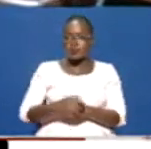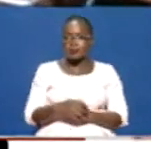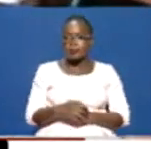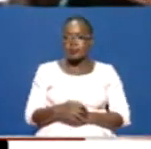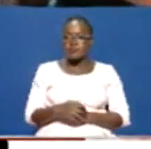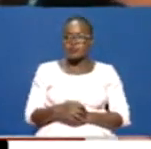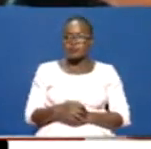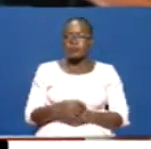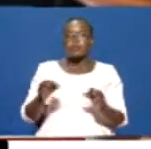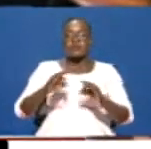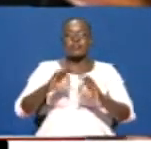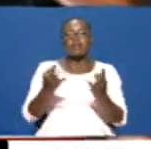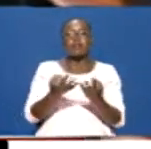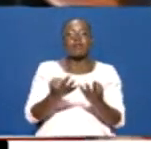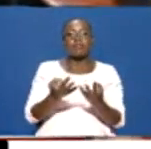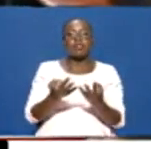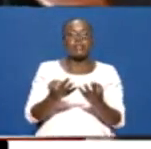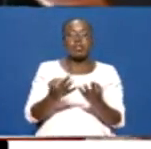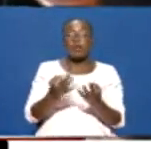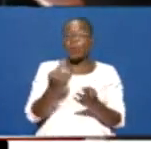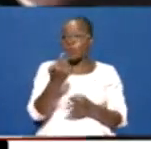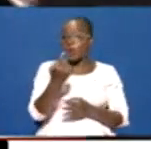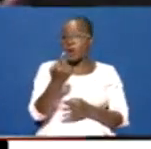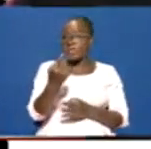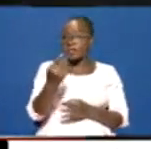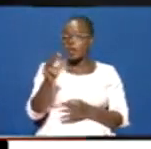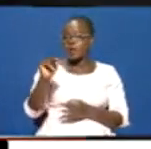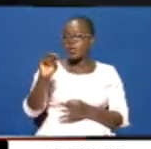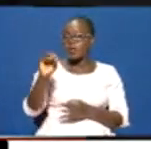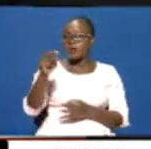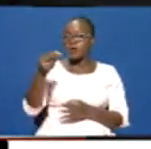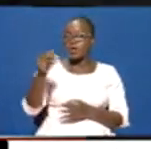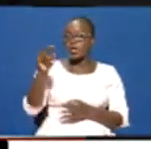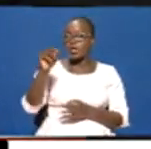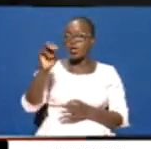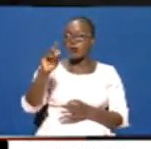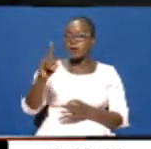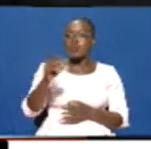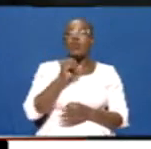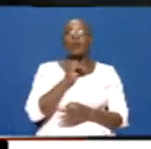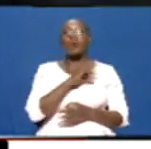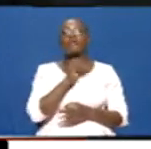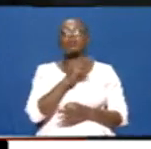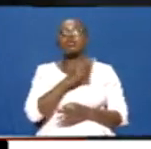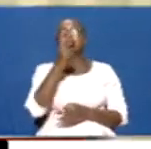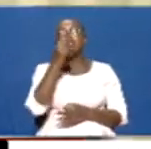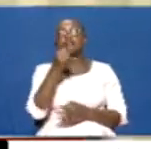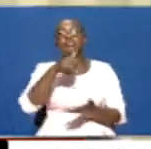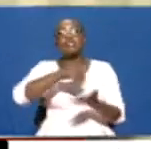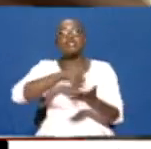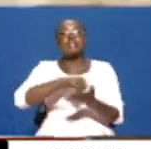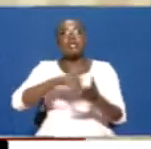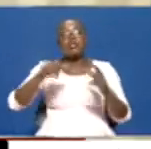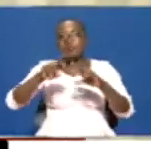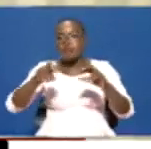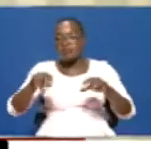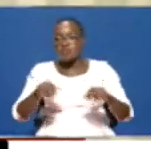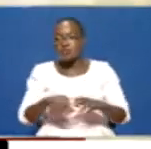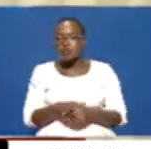Lakini familia ya Mohamed Abubakar wanalalamika baada ya polisi kumorodhesha miongoni mwa washukiwa hao watano wanaosakwa.